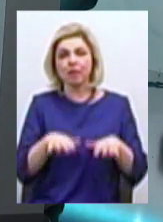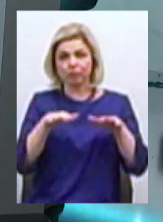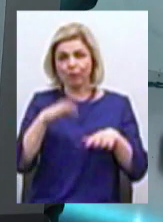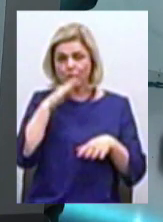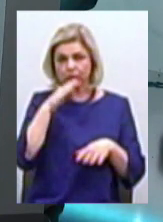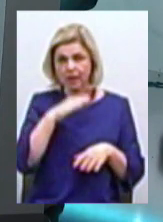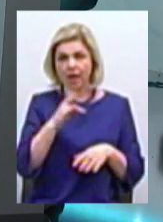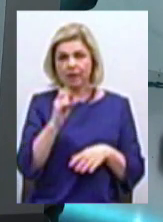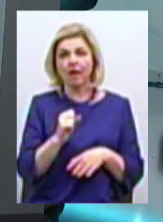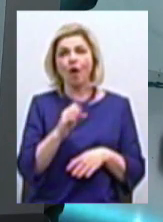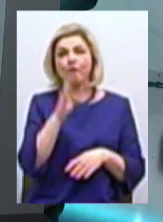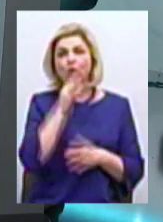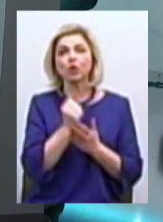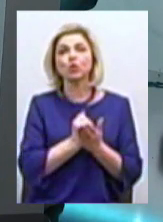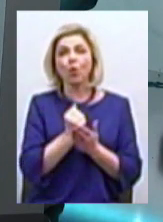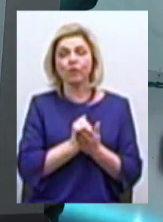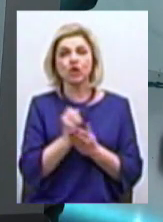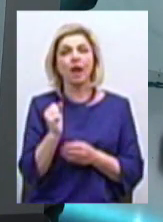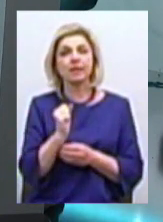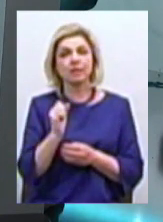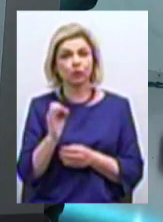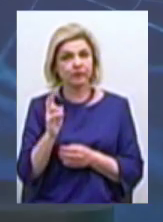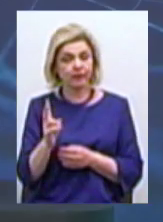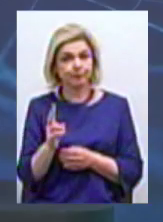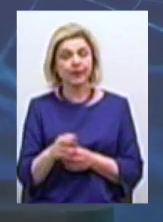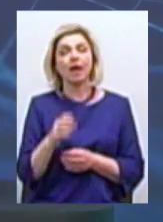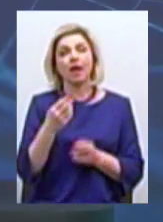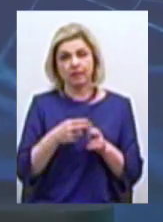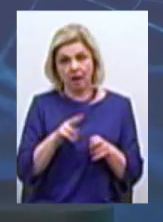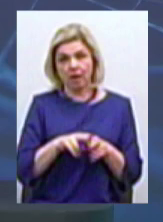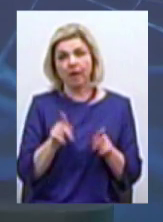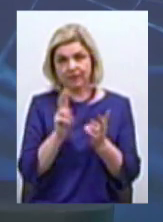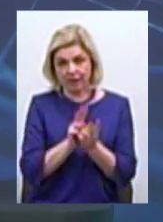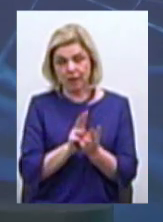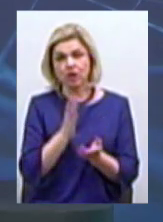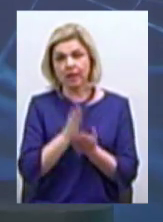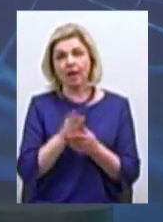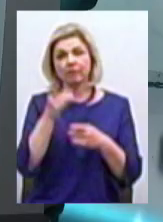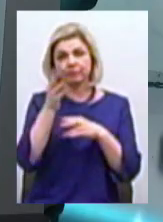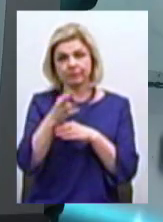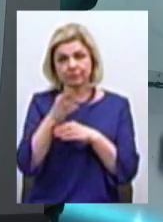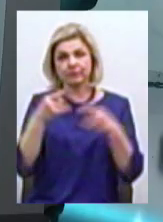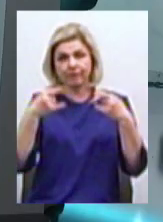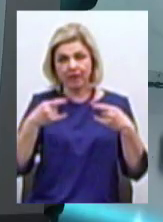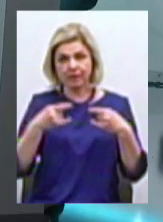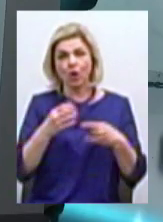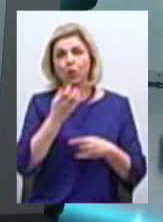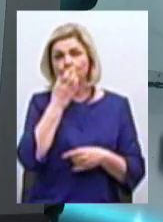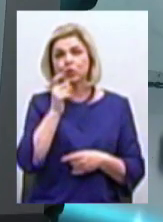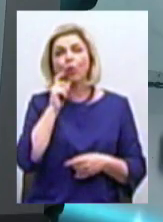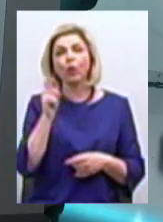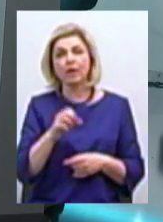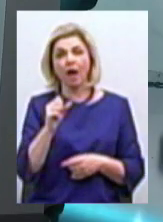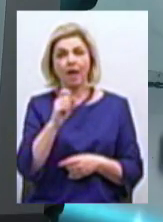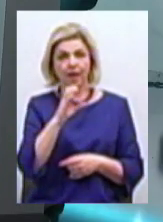Олександрівському водосховищі. З однієї з таких зустрічей маємо відеоматеріал з новин місцевого каналу телебачення